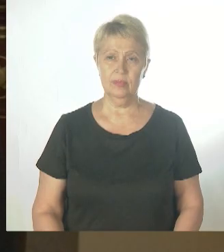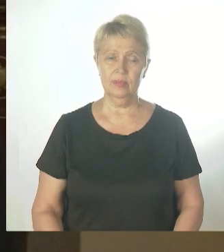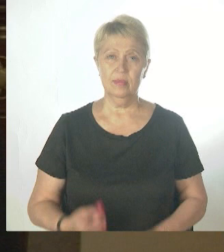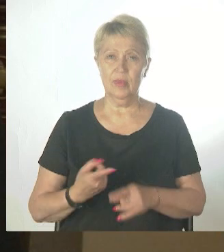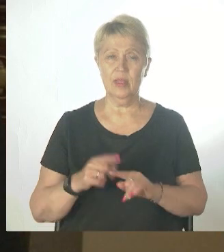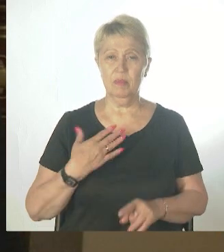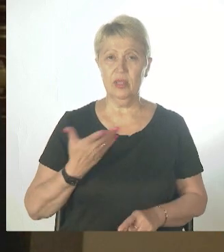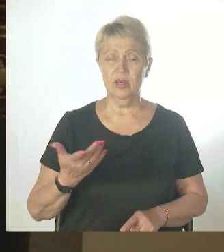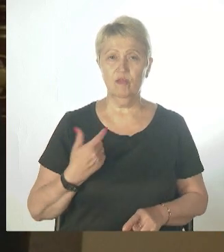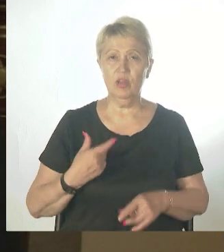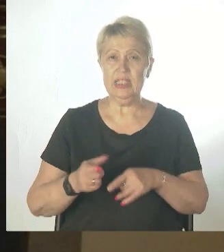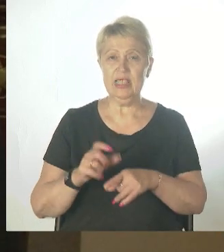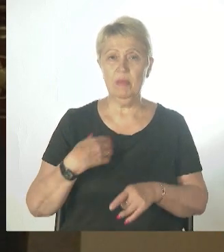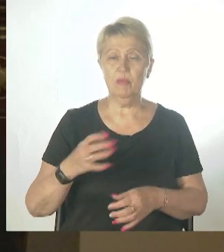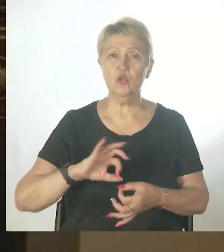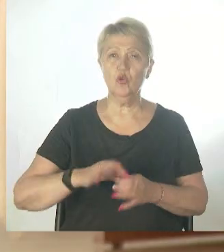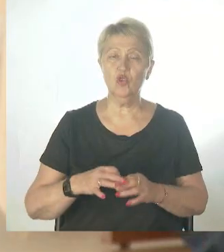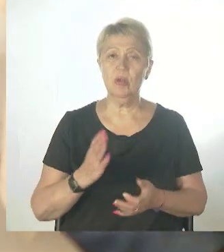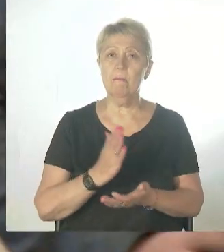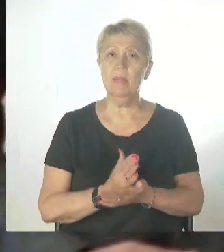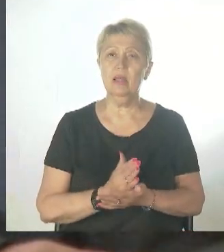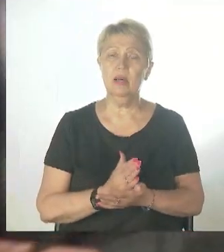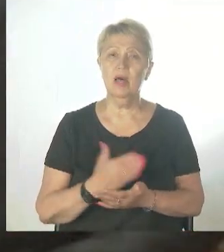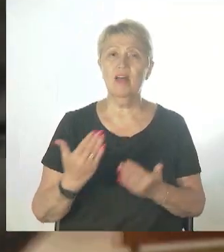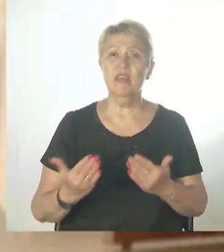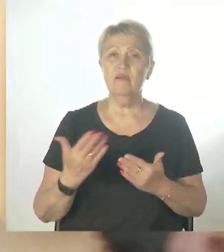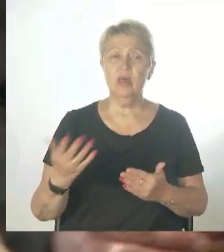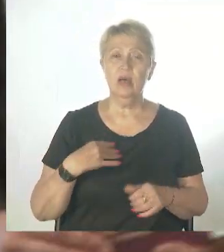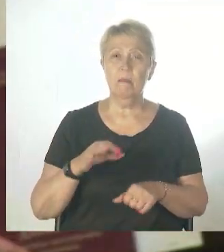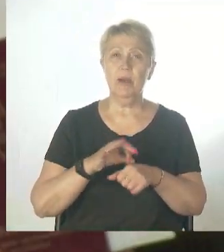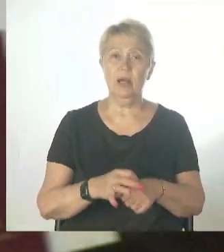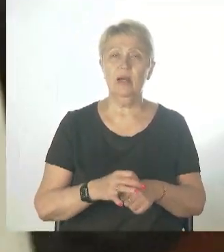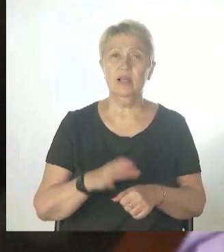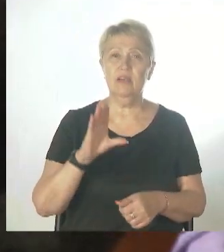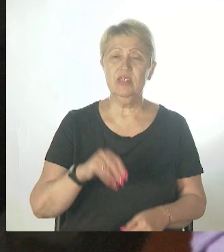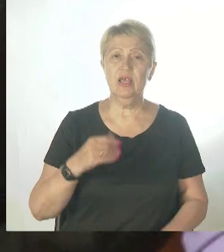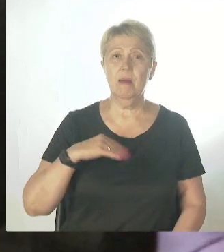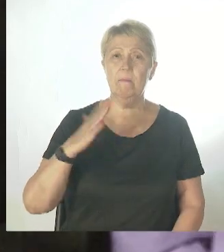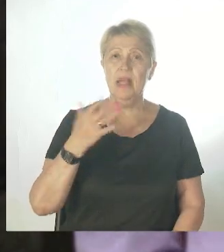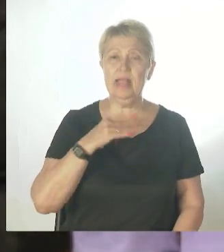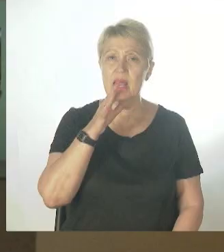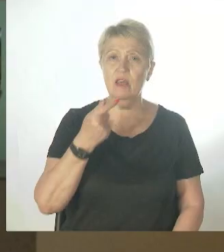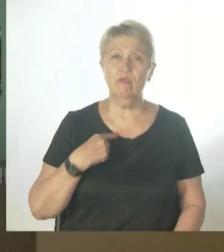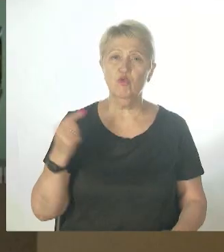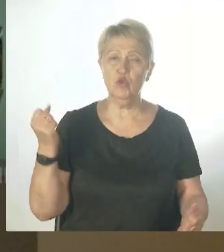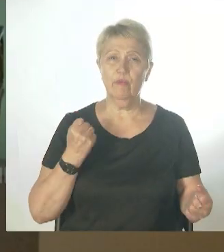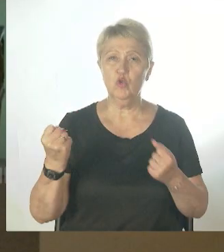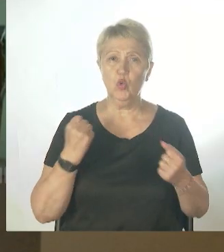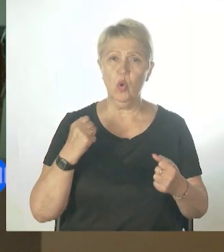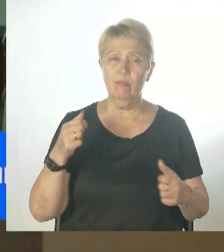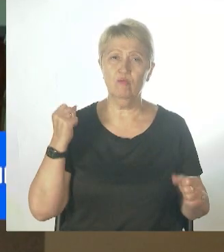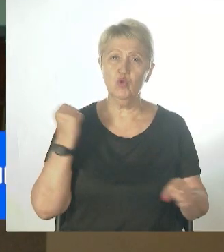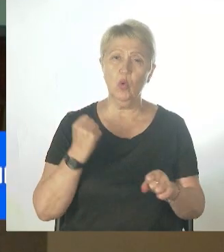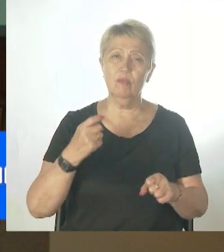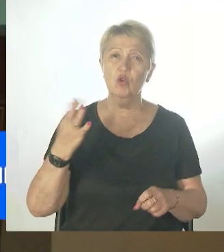Самым сложным было, наверное, проходить все 5 лет в строгом режиме, только наоборот